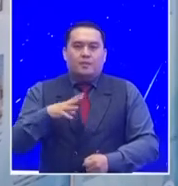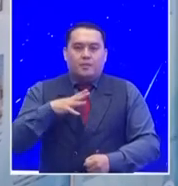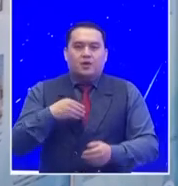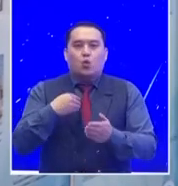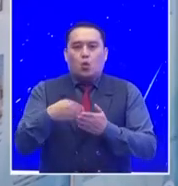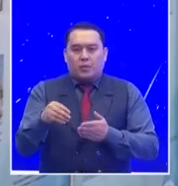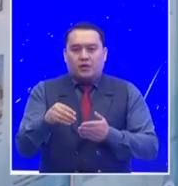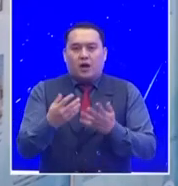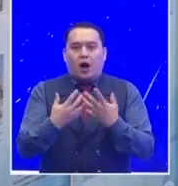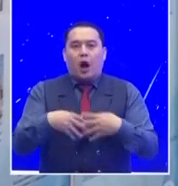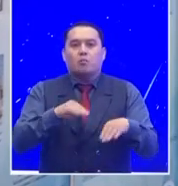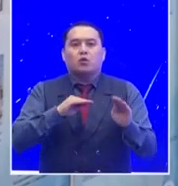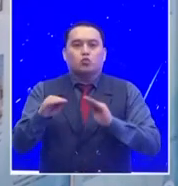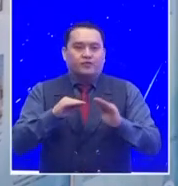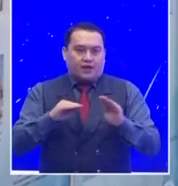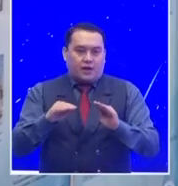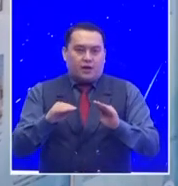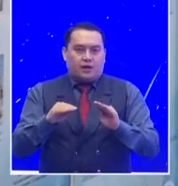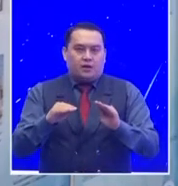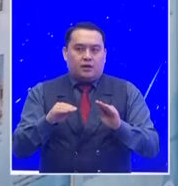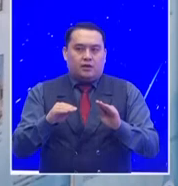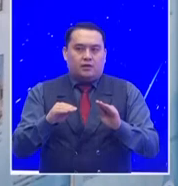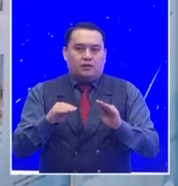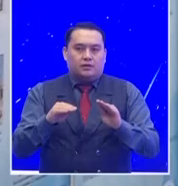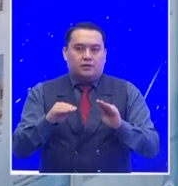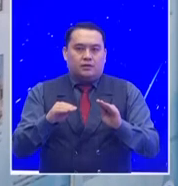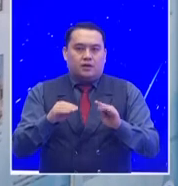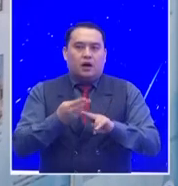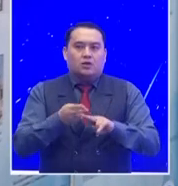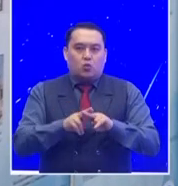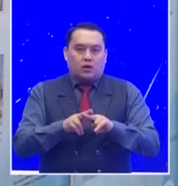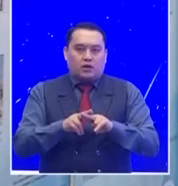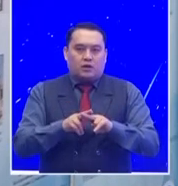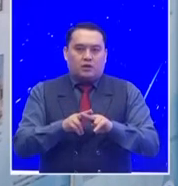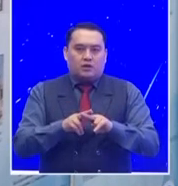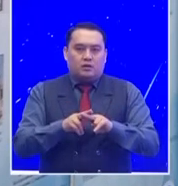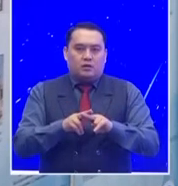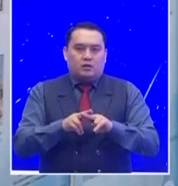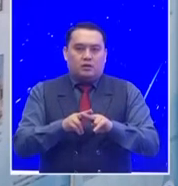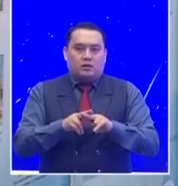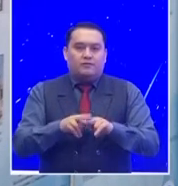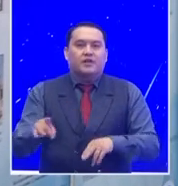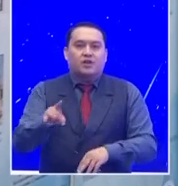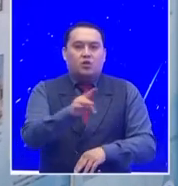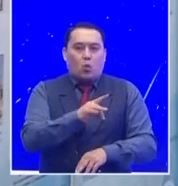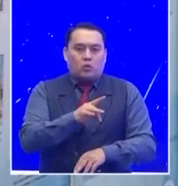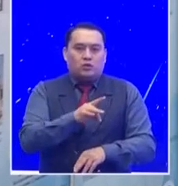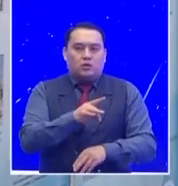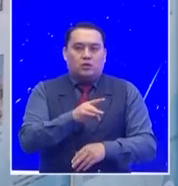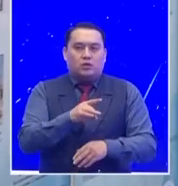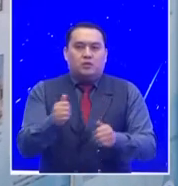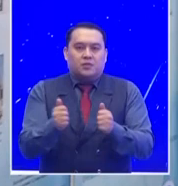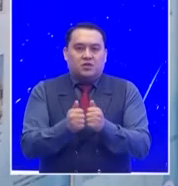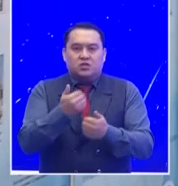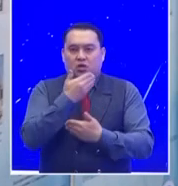приобретено оборудование для слива и налива битума, которое в регионе здесь близко нету